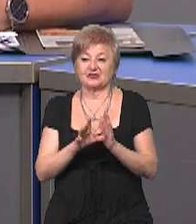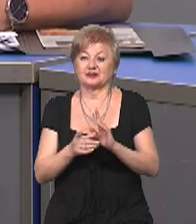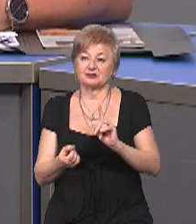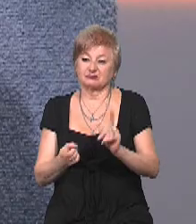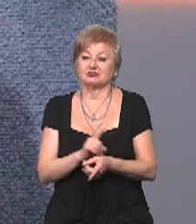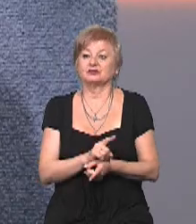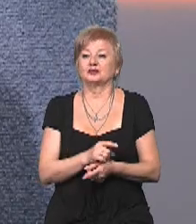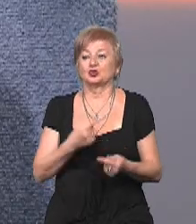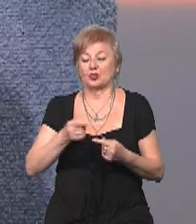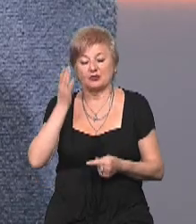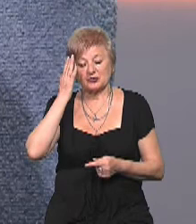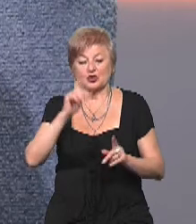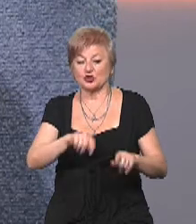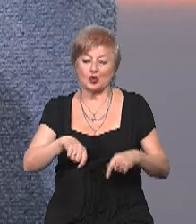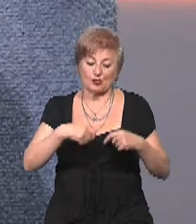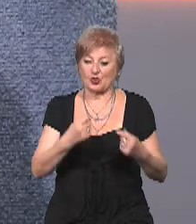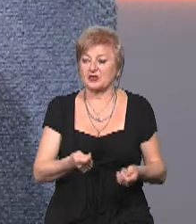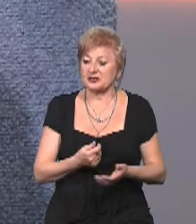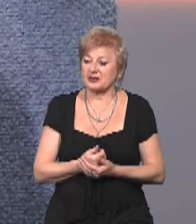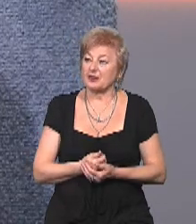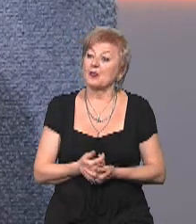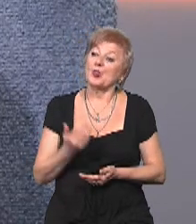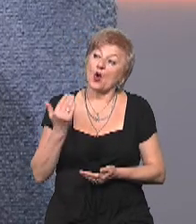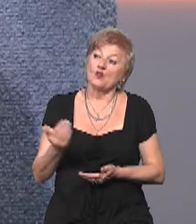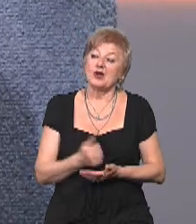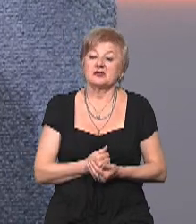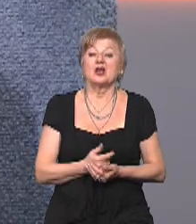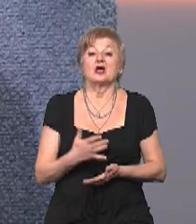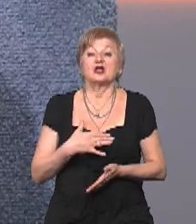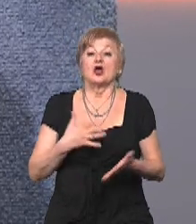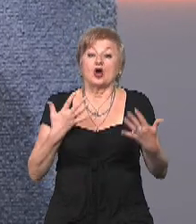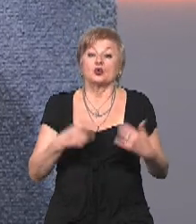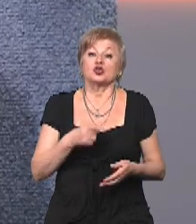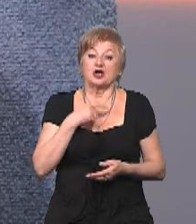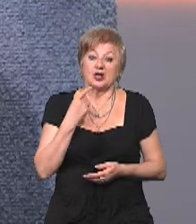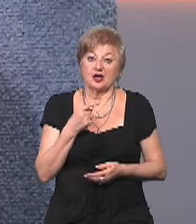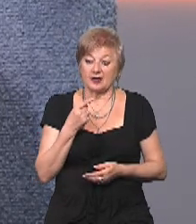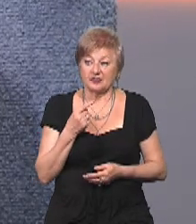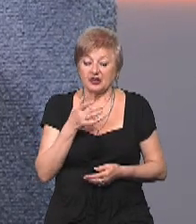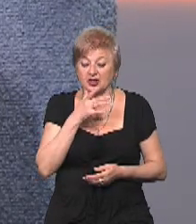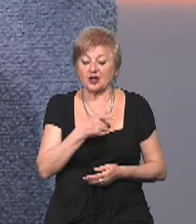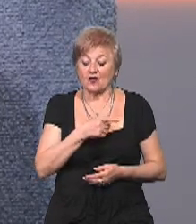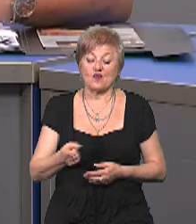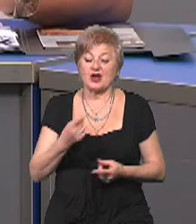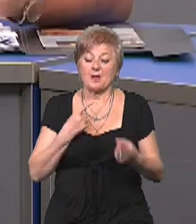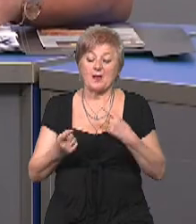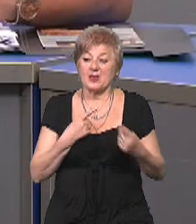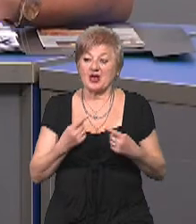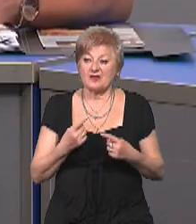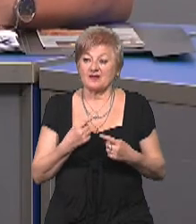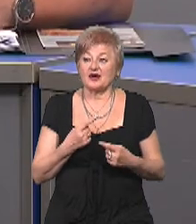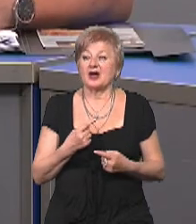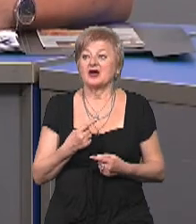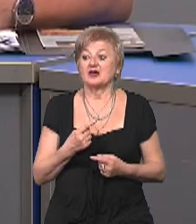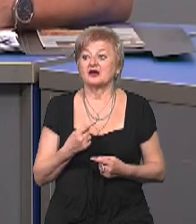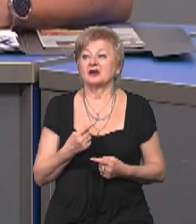другими способами для передачи электроэнергии. Пане Валерію, ваше... Ну, я уже говорил, что в период переговоров там шел